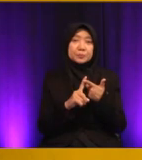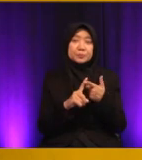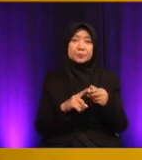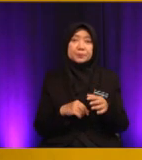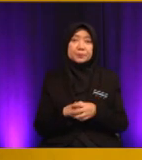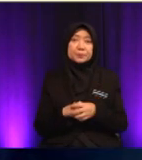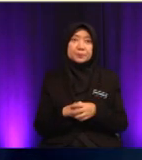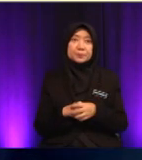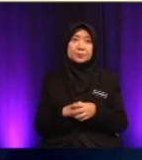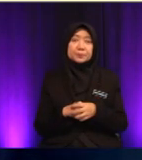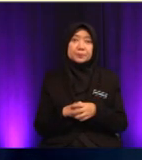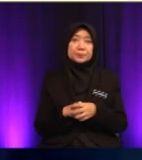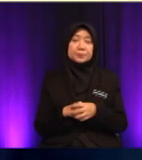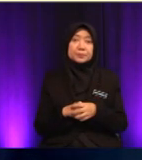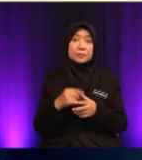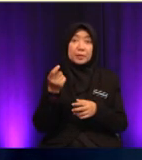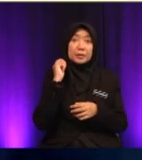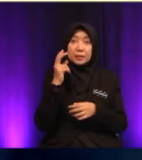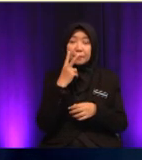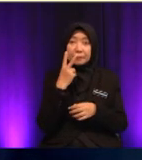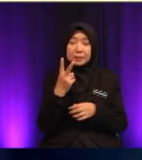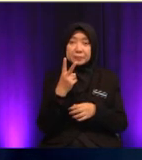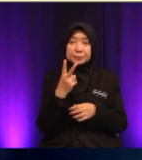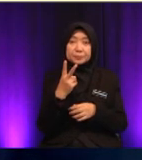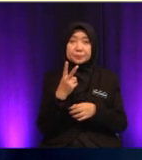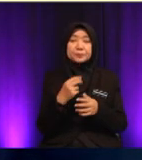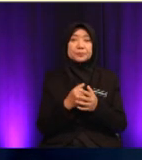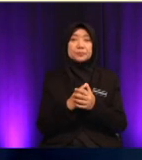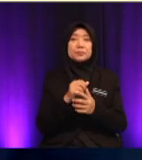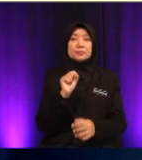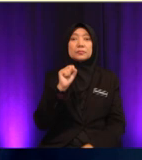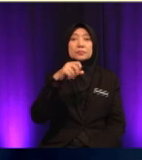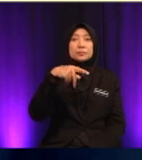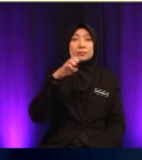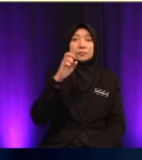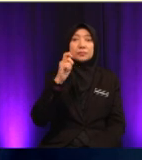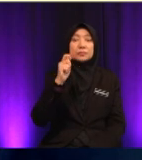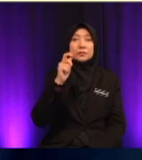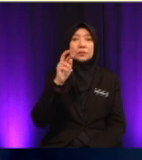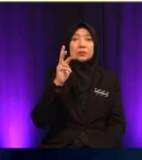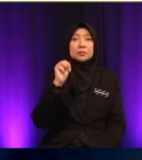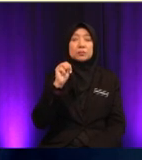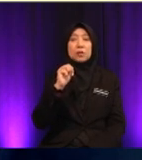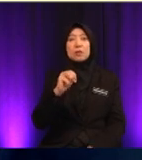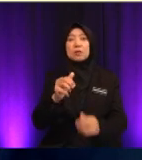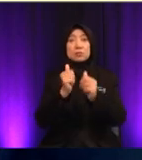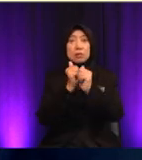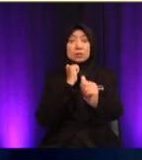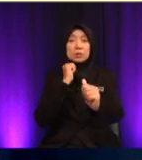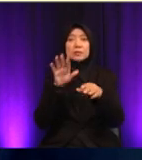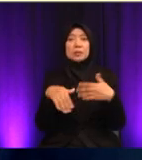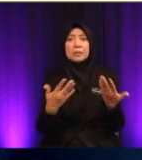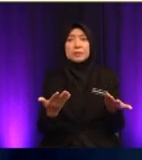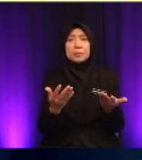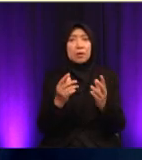Dimana kali tadi kita nampak yang berterusan tadi oke Bagaimana pula dengan spektrum